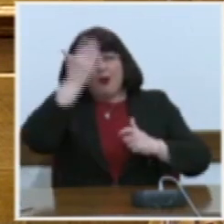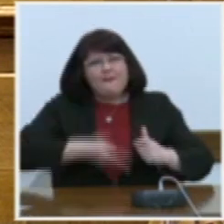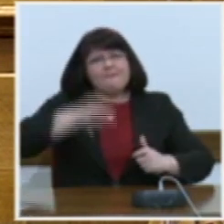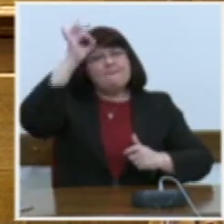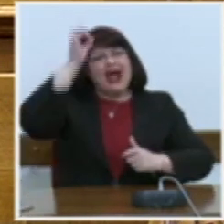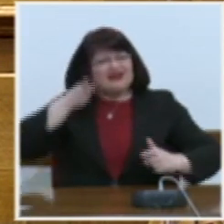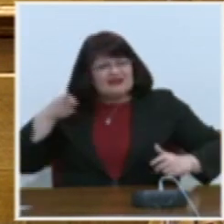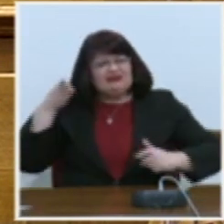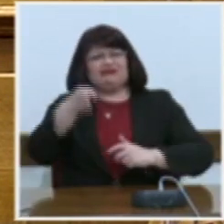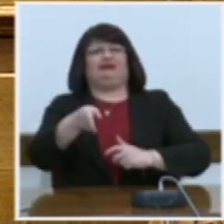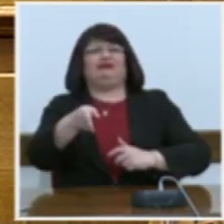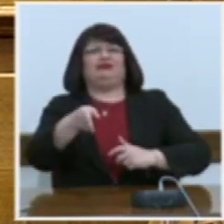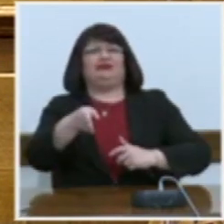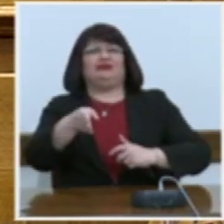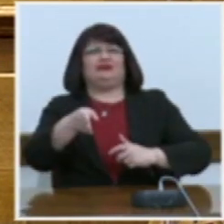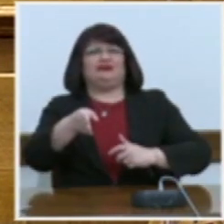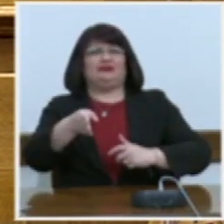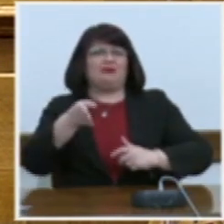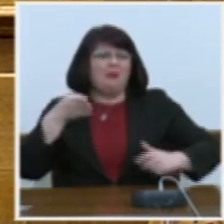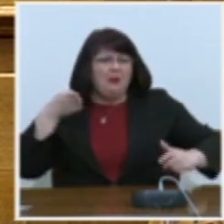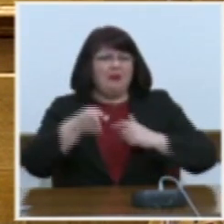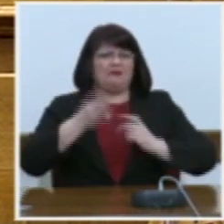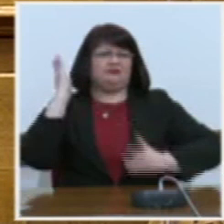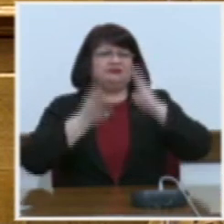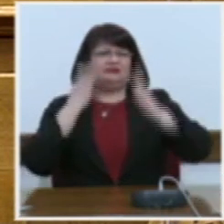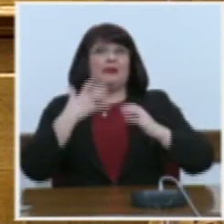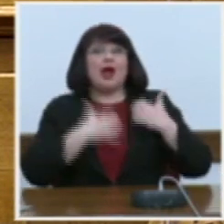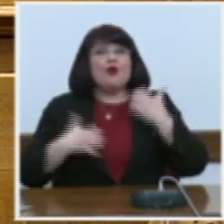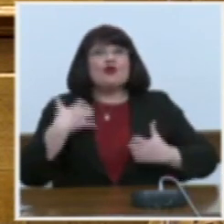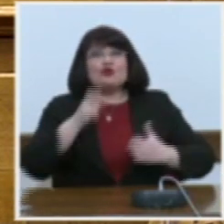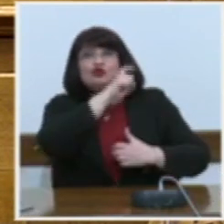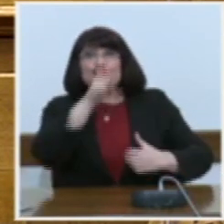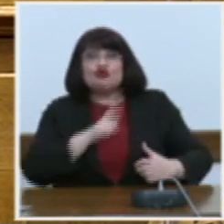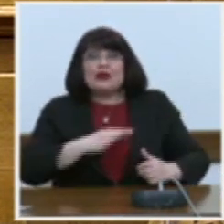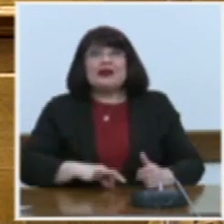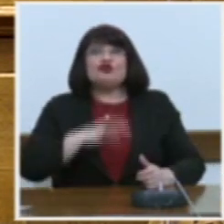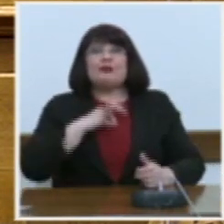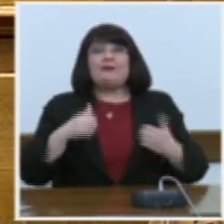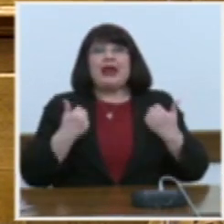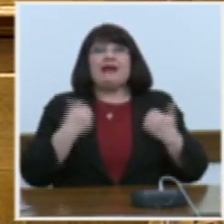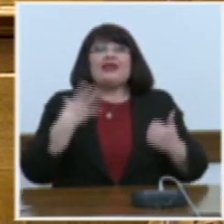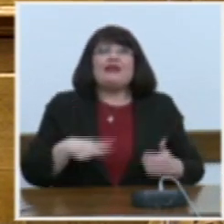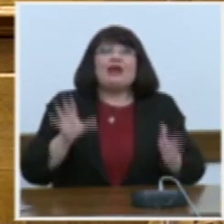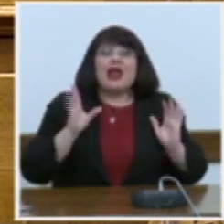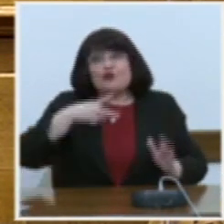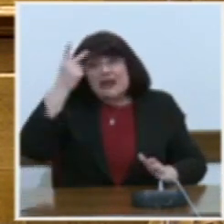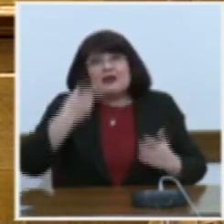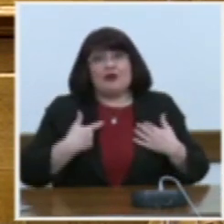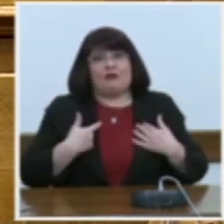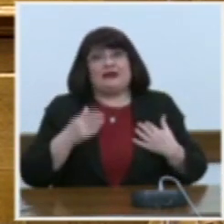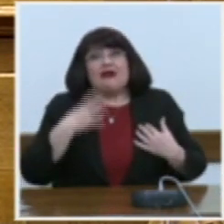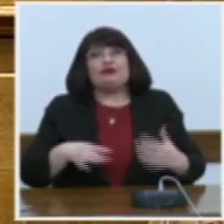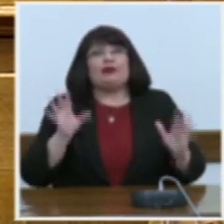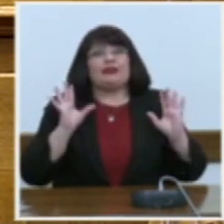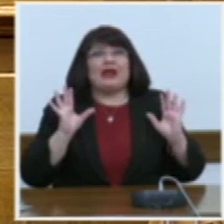κάνετε πως δεν ακούτε την αγωνία της για μια ζωή με αξιοπρέπεια, με δικαιώματα. Κάνετε